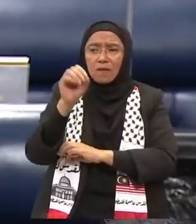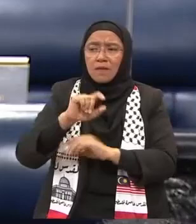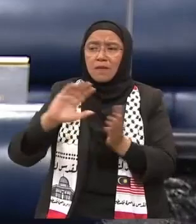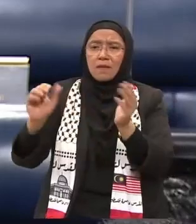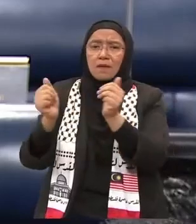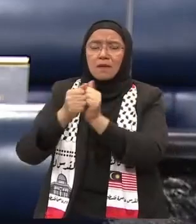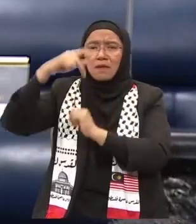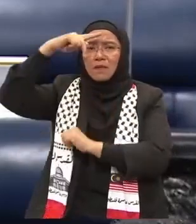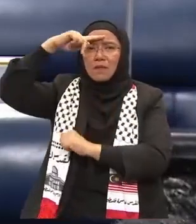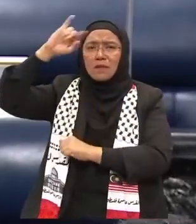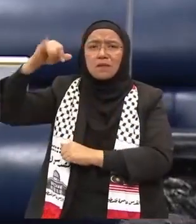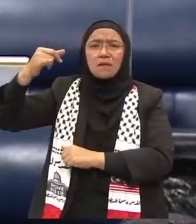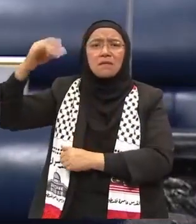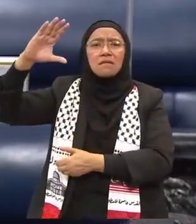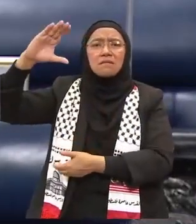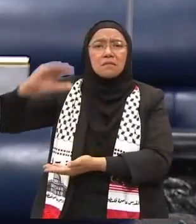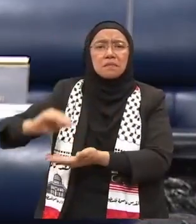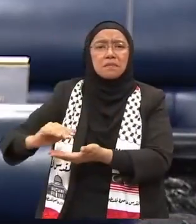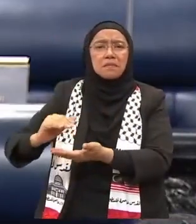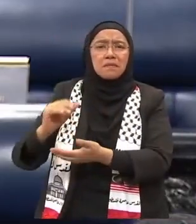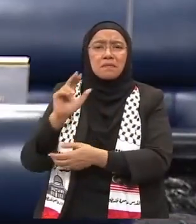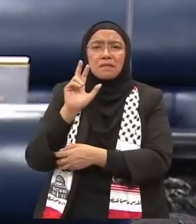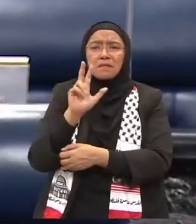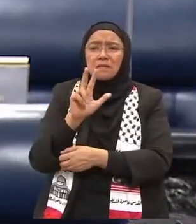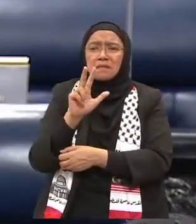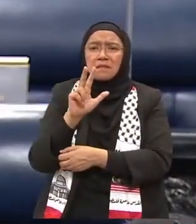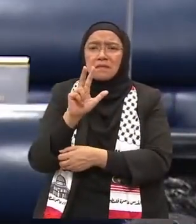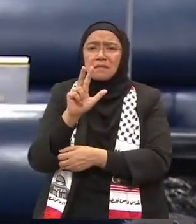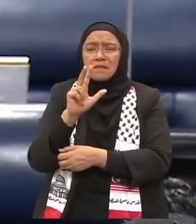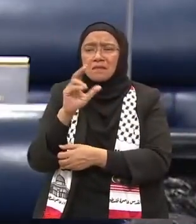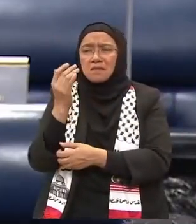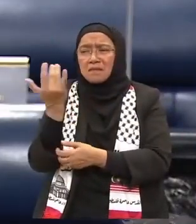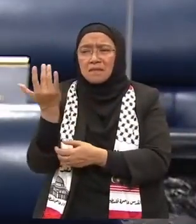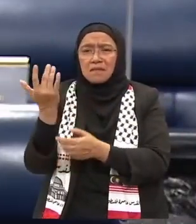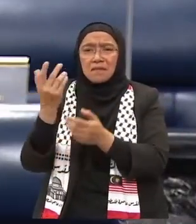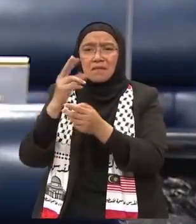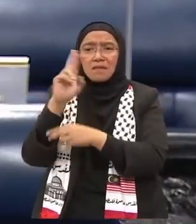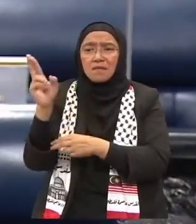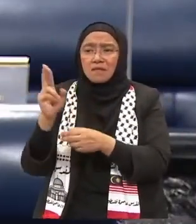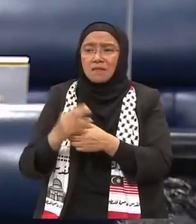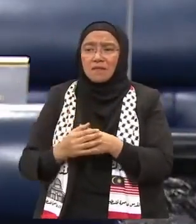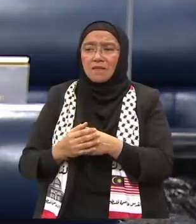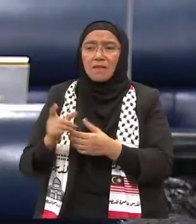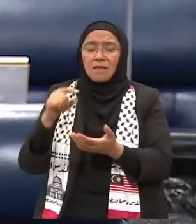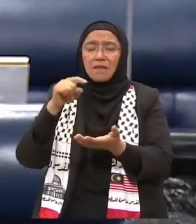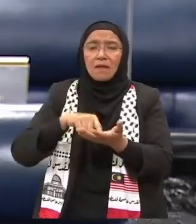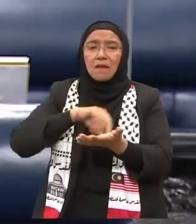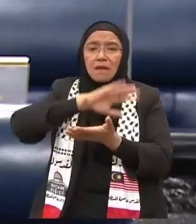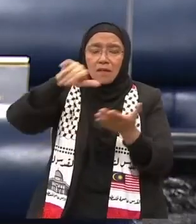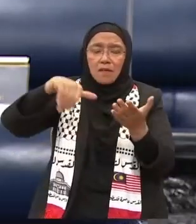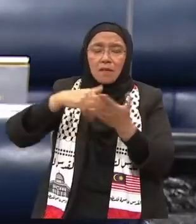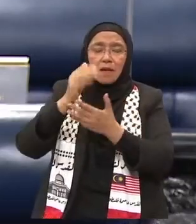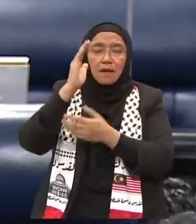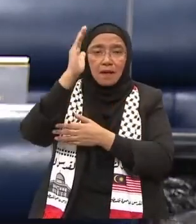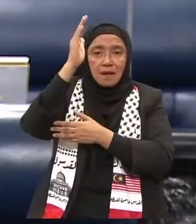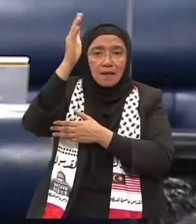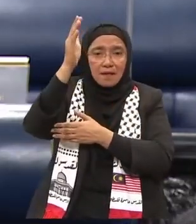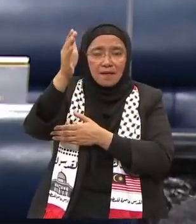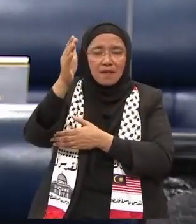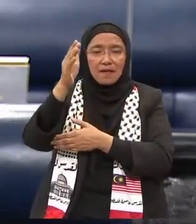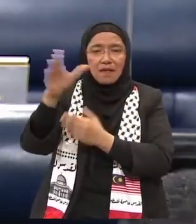yang mungkin Rib so ini semuanya akan diambil kira oleh